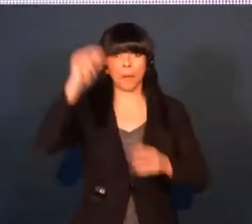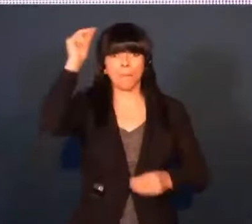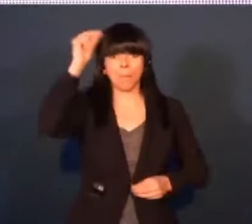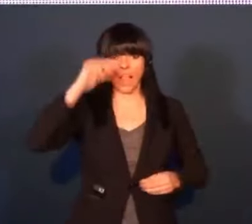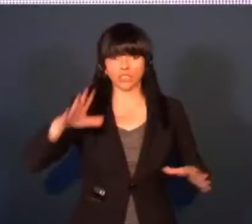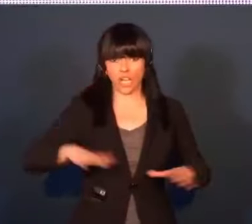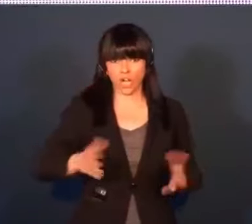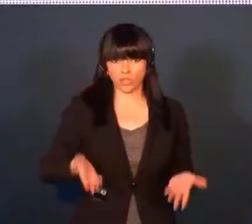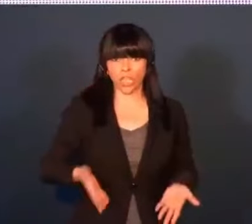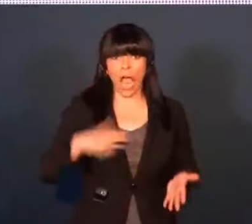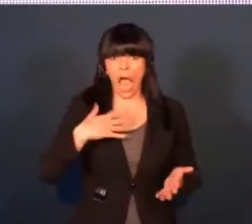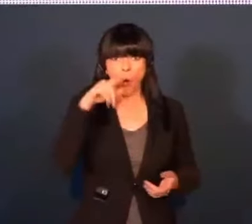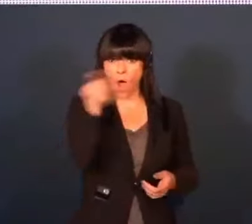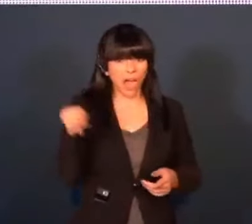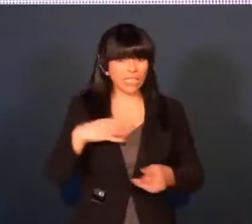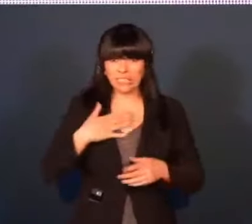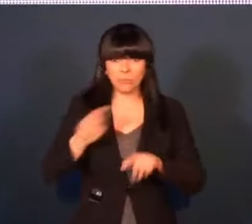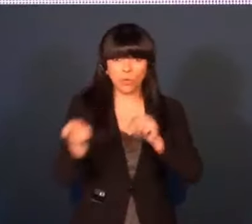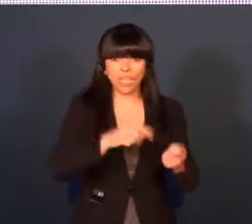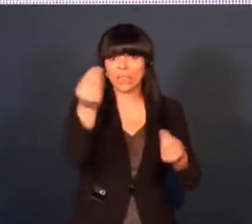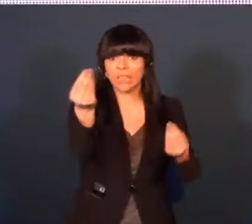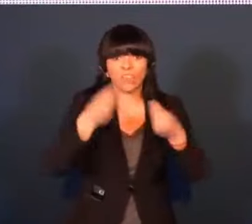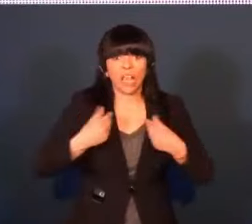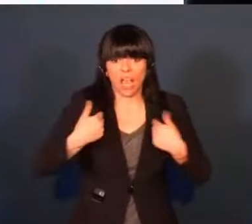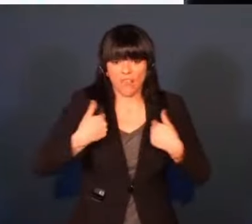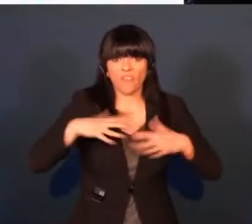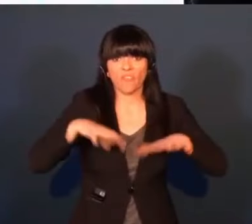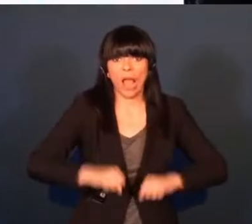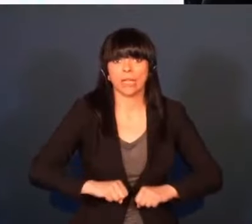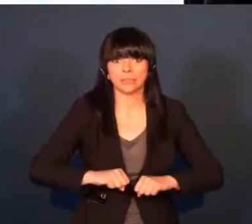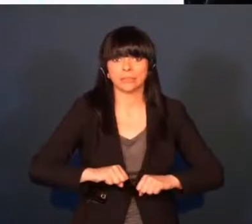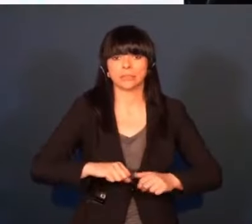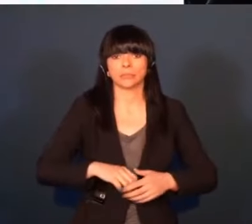ако те искат промени, трябва да ни дадат властта.